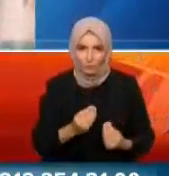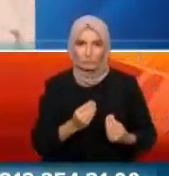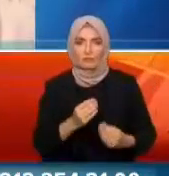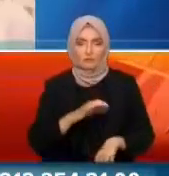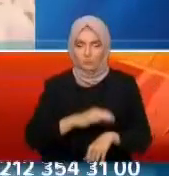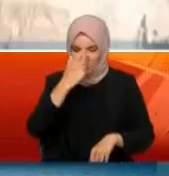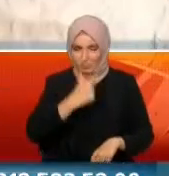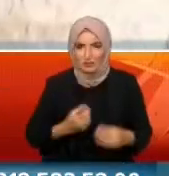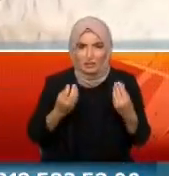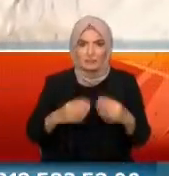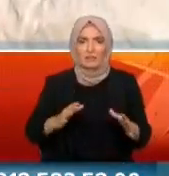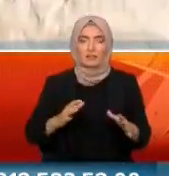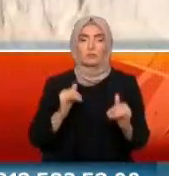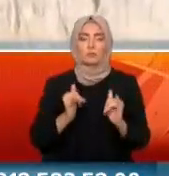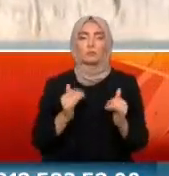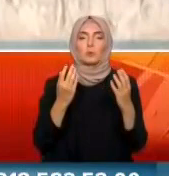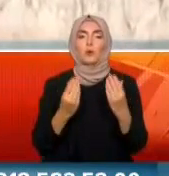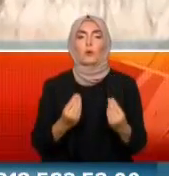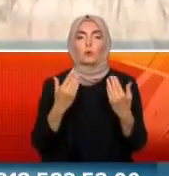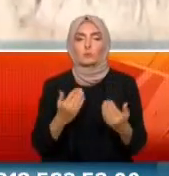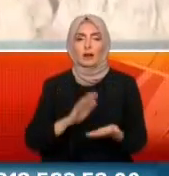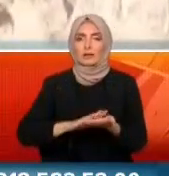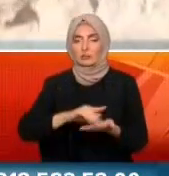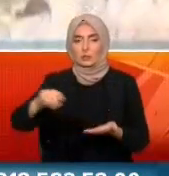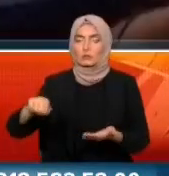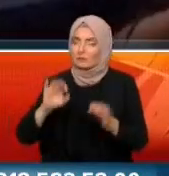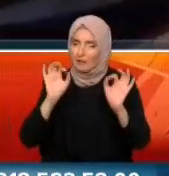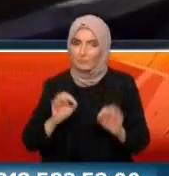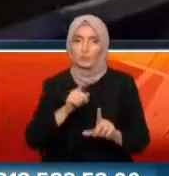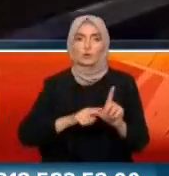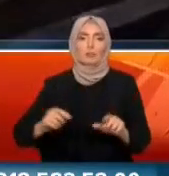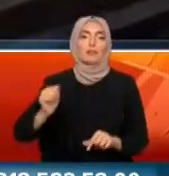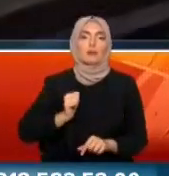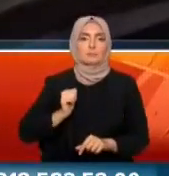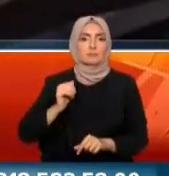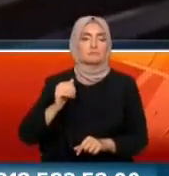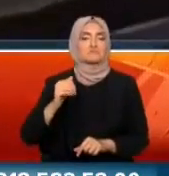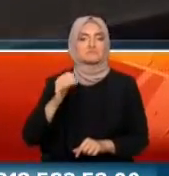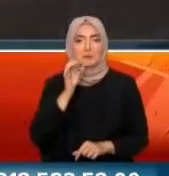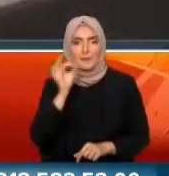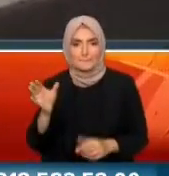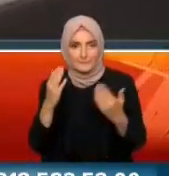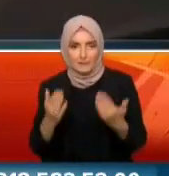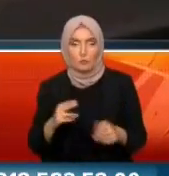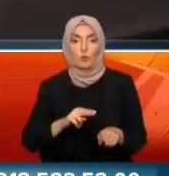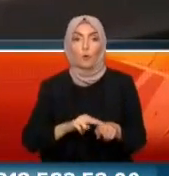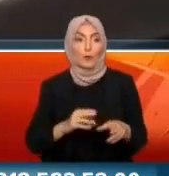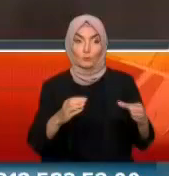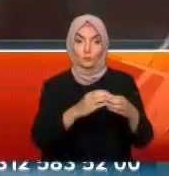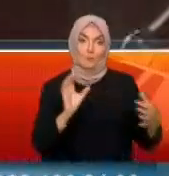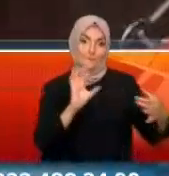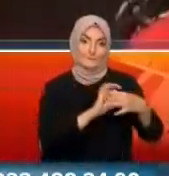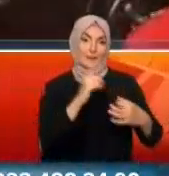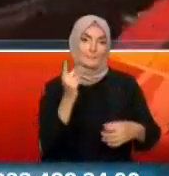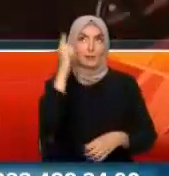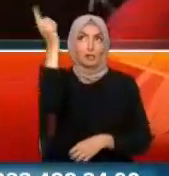Arkadaşları hemen jandarma ve sağlık ekiplerine haber verdi. Bölgeye komando birliğine ait bir helikopter de sevk edildi.